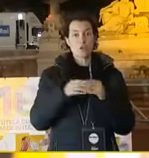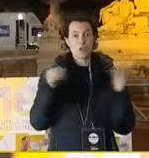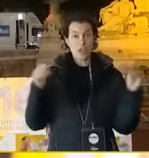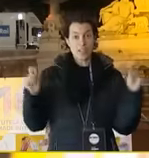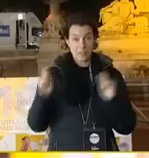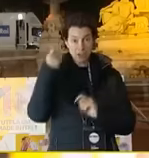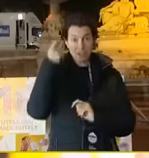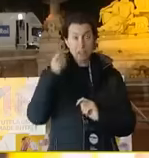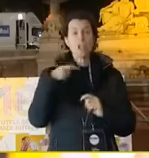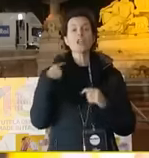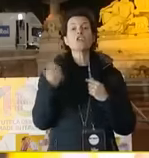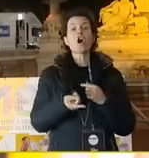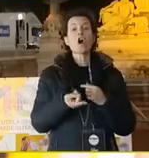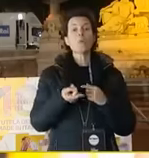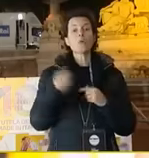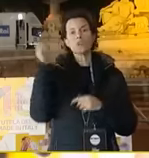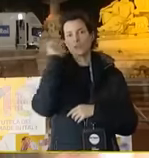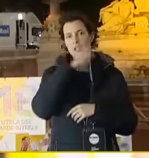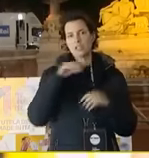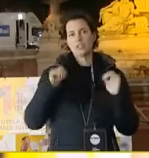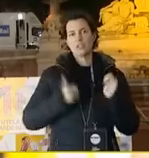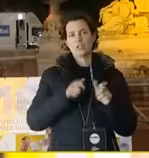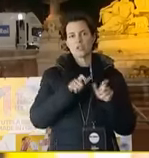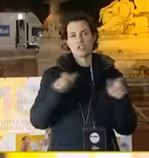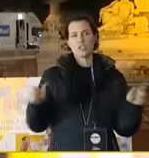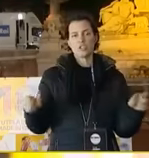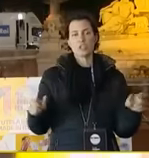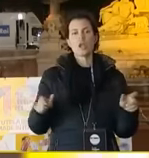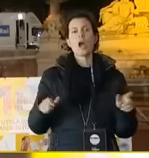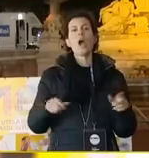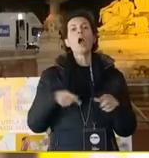E questo è un sistema. Poi